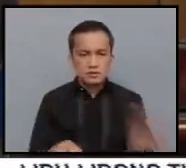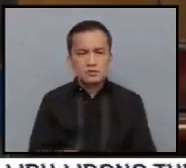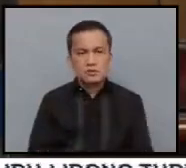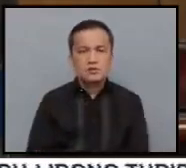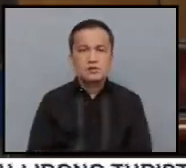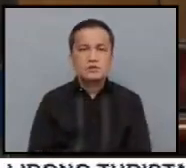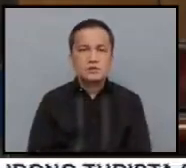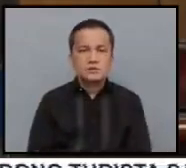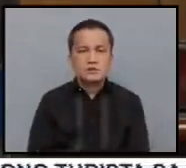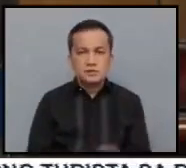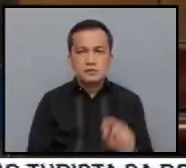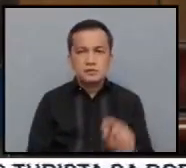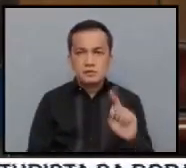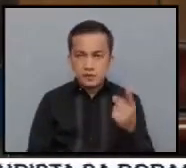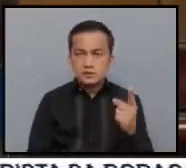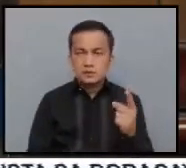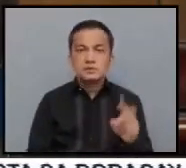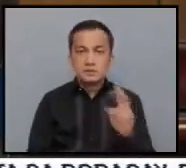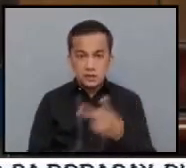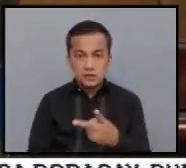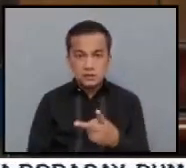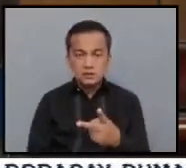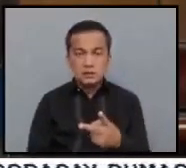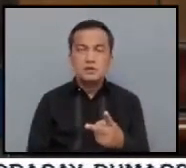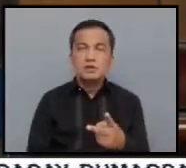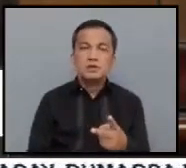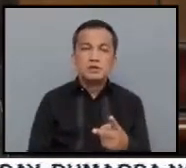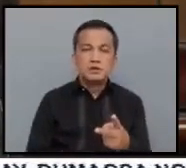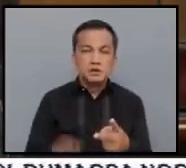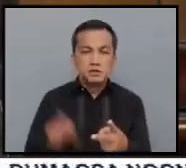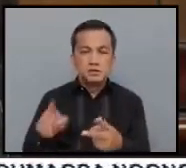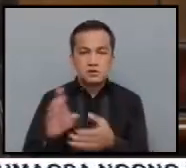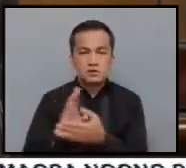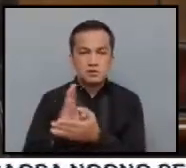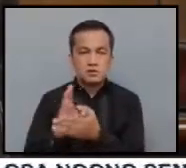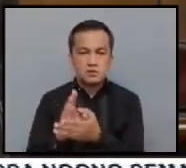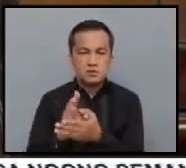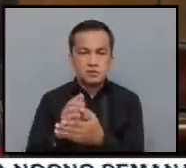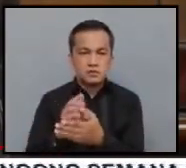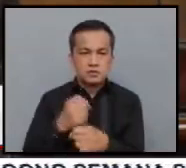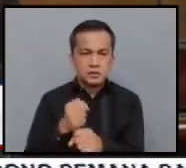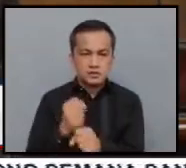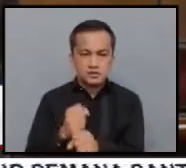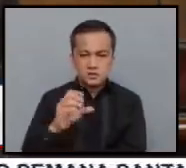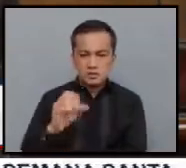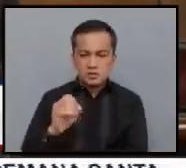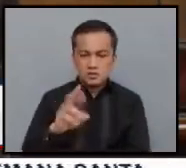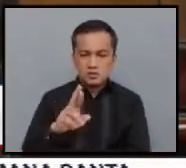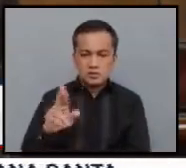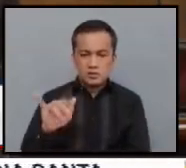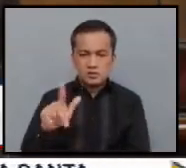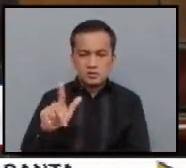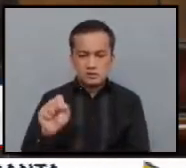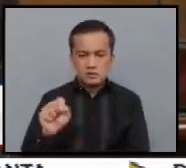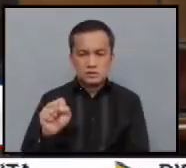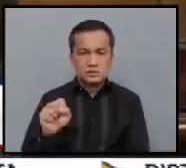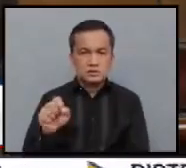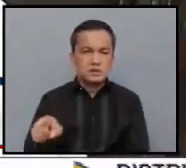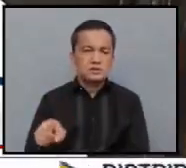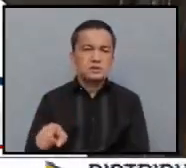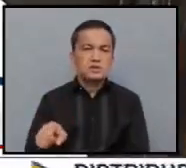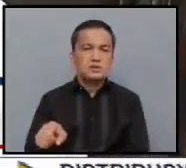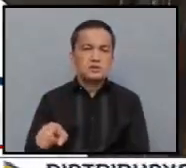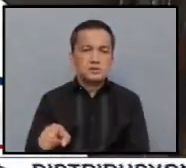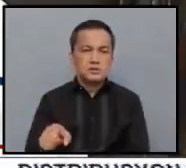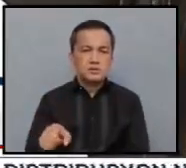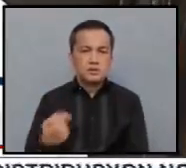Number two is, alam mo, that Boracay is only made of corals. Coral ang foundation yan. Maraming sinkhole